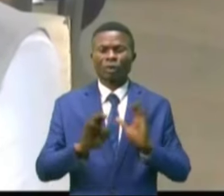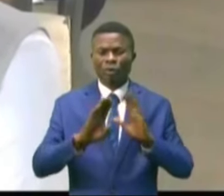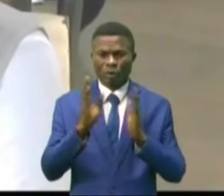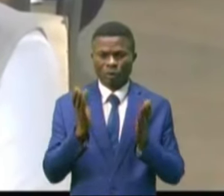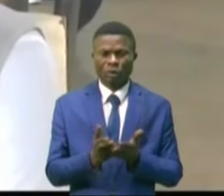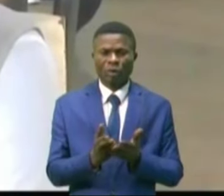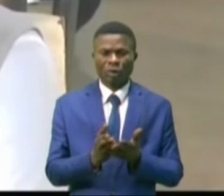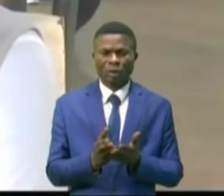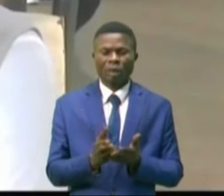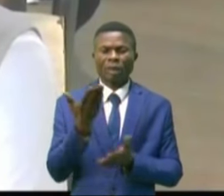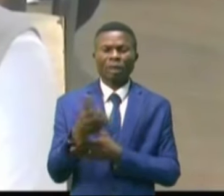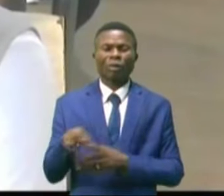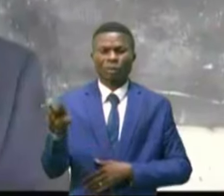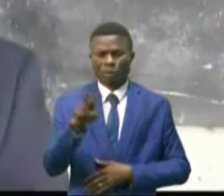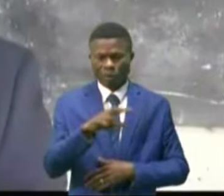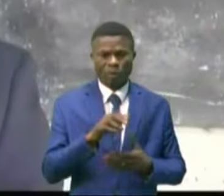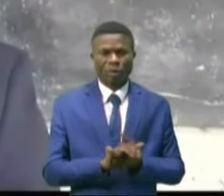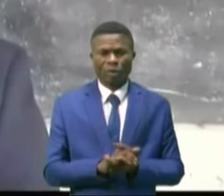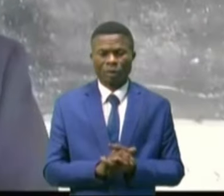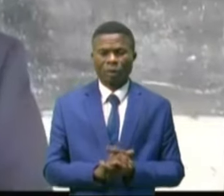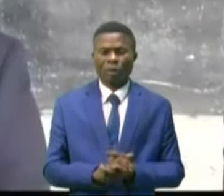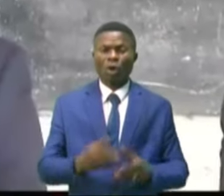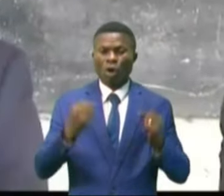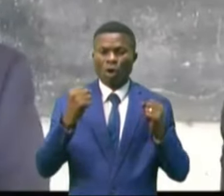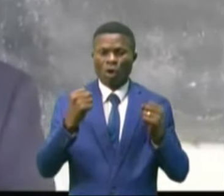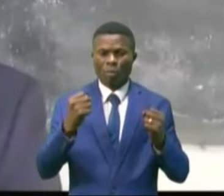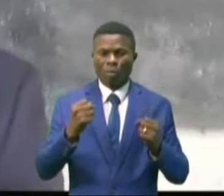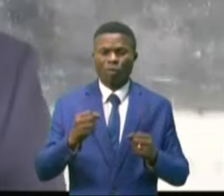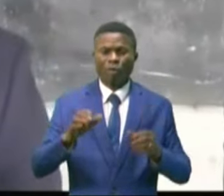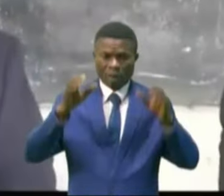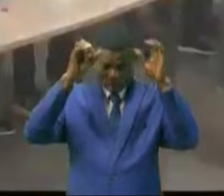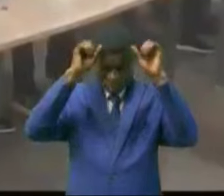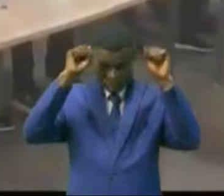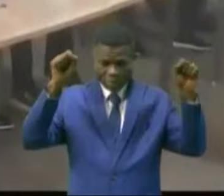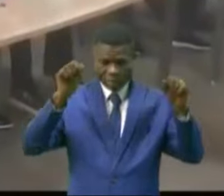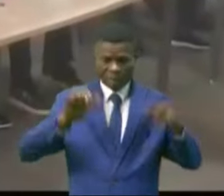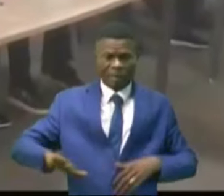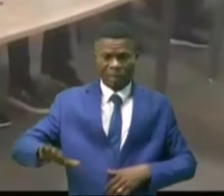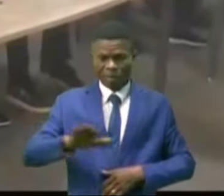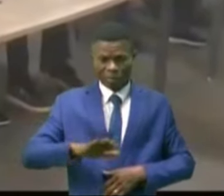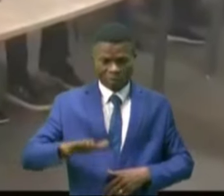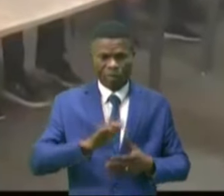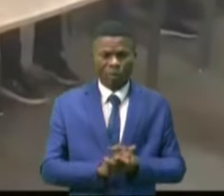provincial de l'Ibadé, sous le patronage de son excellence, monsieur le gouverneur de province,